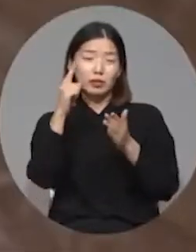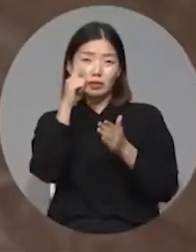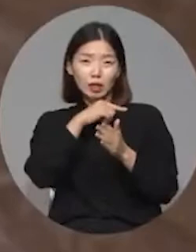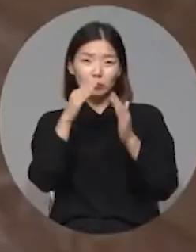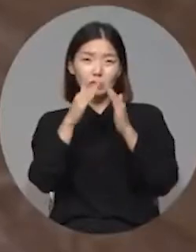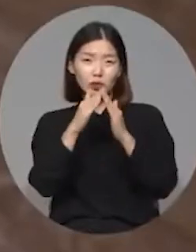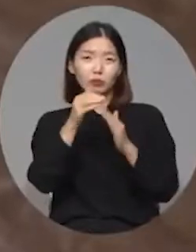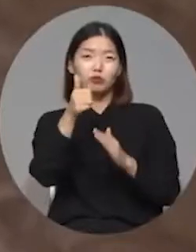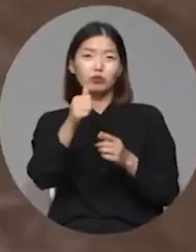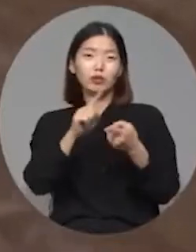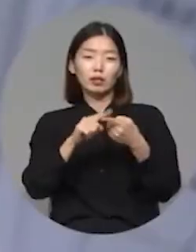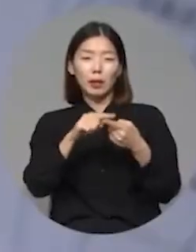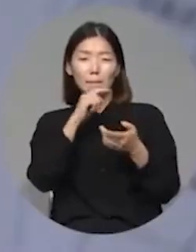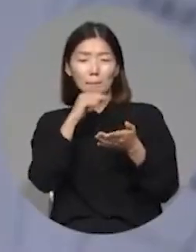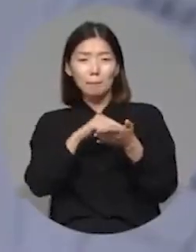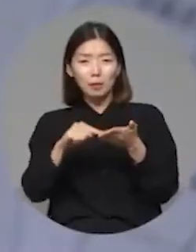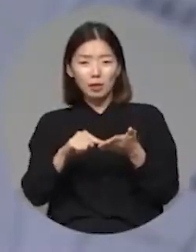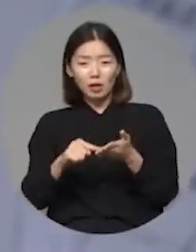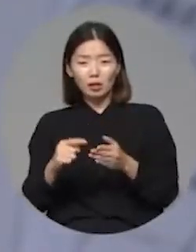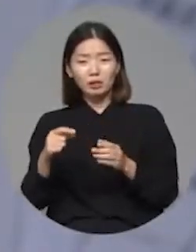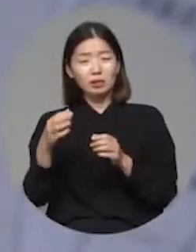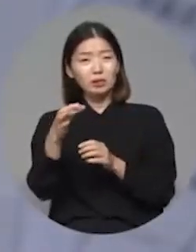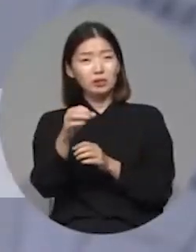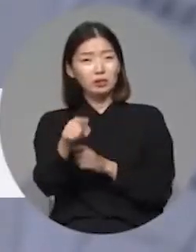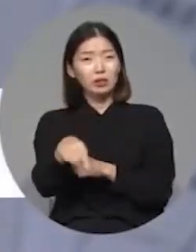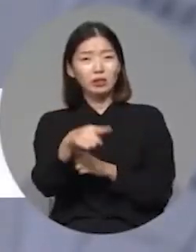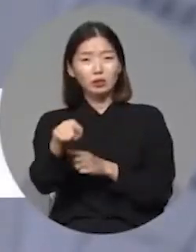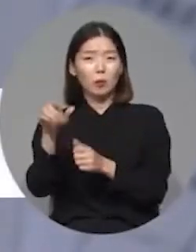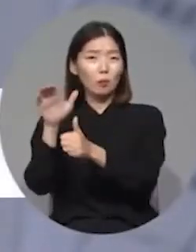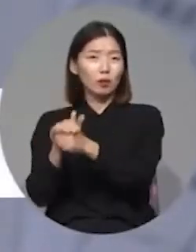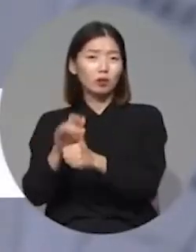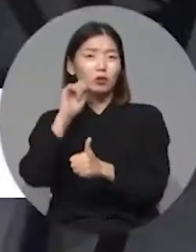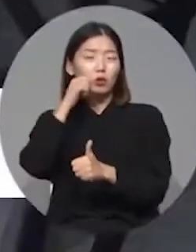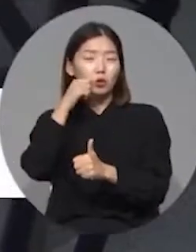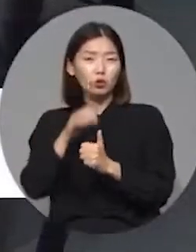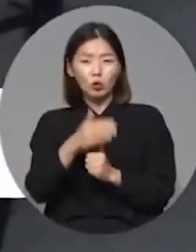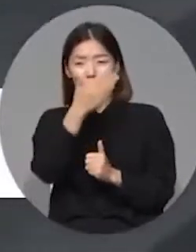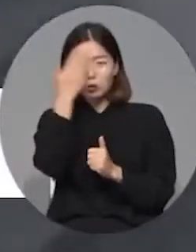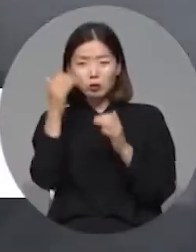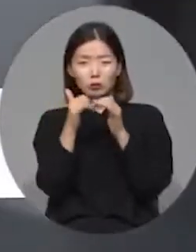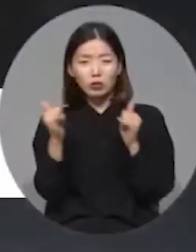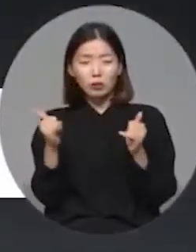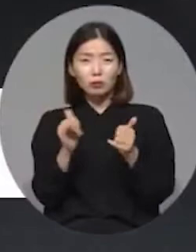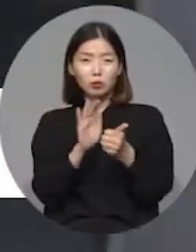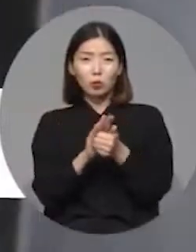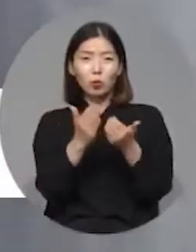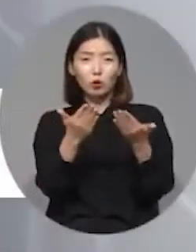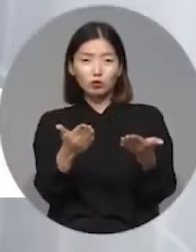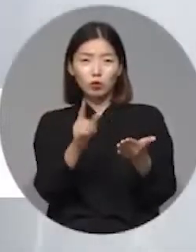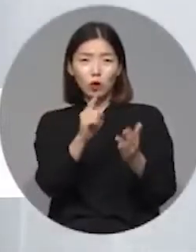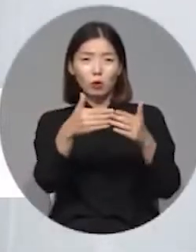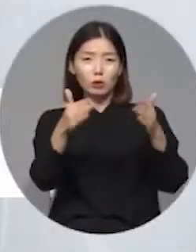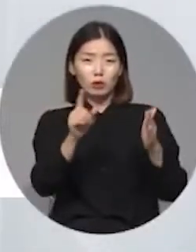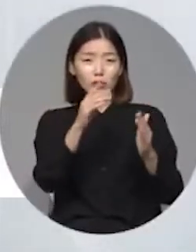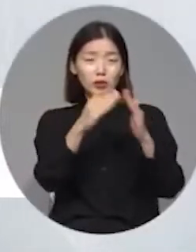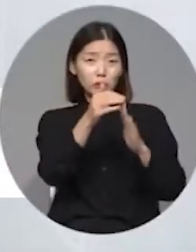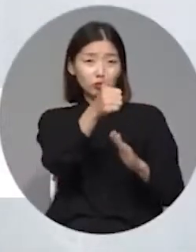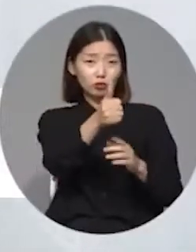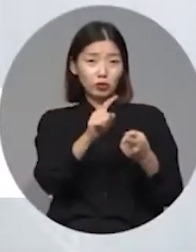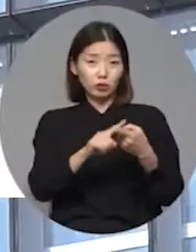집주인들로 인한 피해를 세입자들만 떠안는 게 아니라는 겁니다. 청년들을 지원한다며 원룸 건물을 소유한